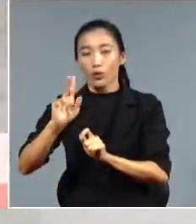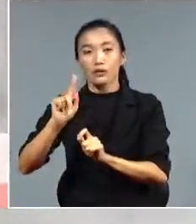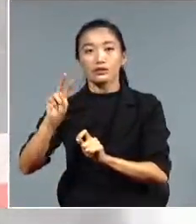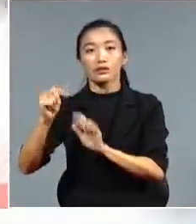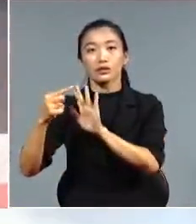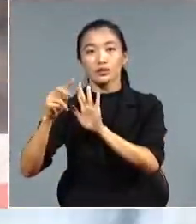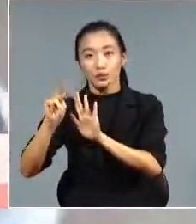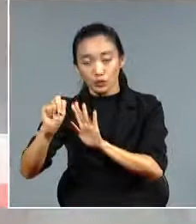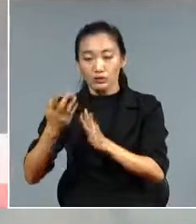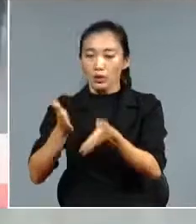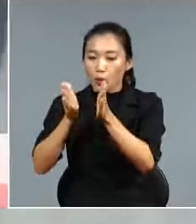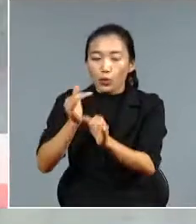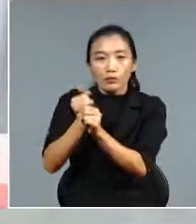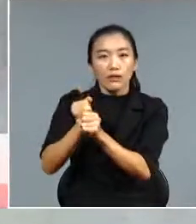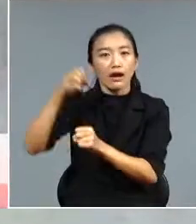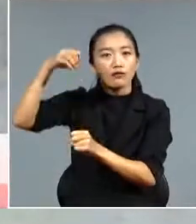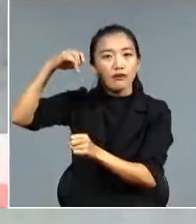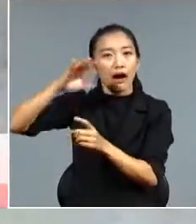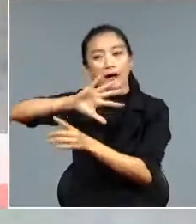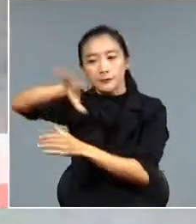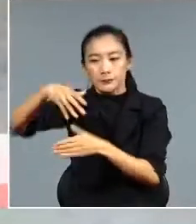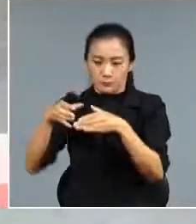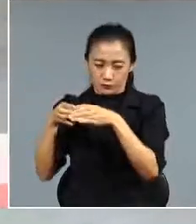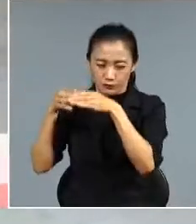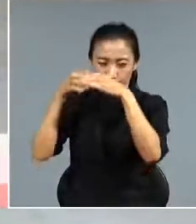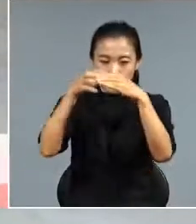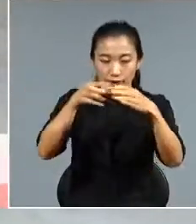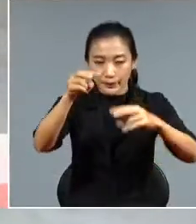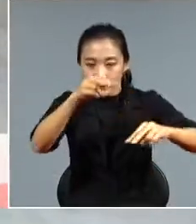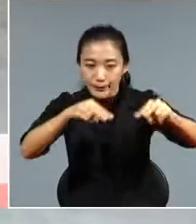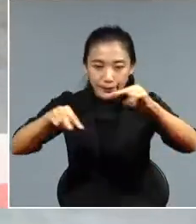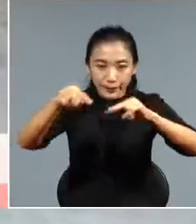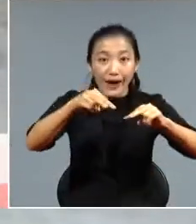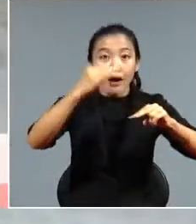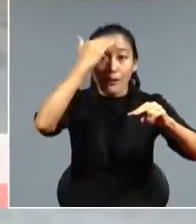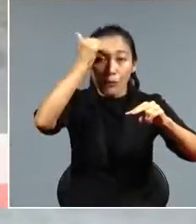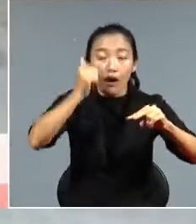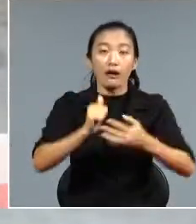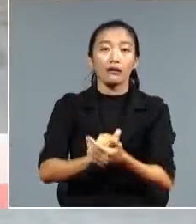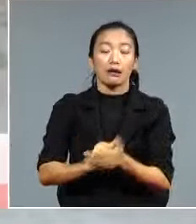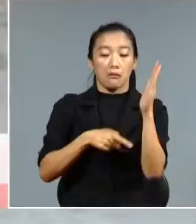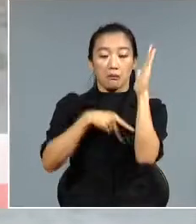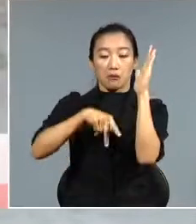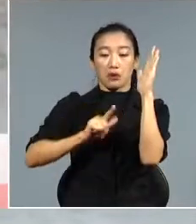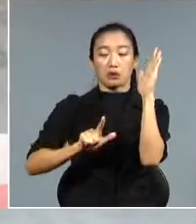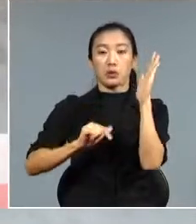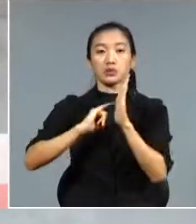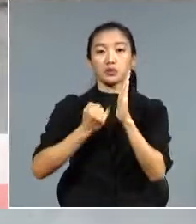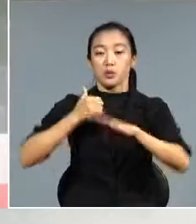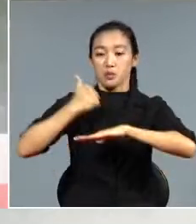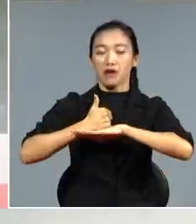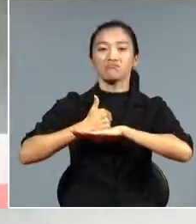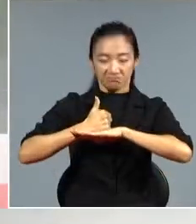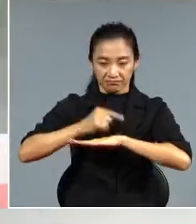ทลุงครับลงพื้นที่ไปแล้วนะฮะไปตรวจสอบเบื้องต้นหลังทางผู้ราชการจังหวัดพัทลุงทราบข่าวแล้วก็สั่งให้ตรวจสอบช่วยเหลือเบื้องต้นนะ